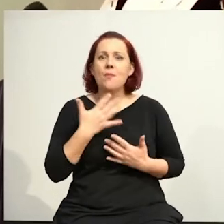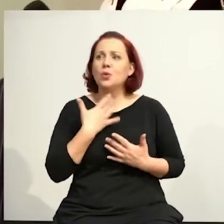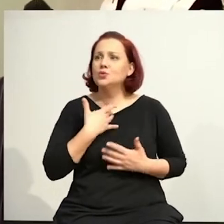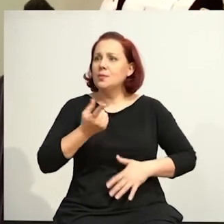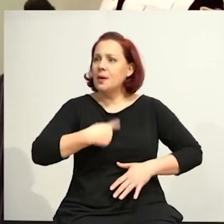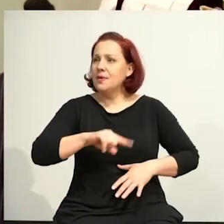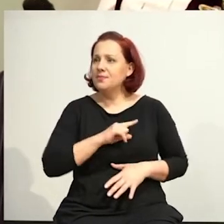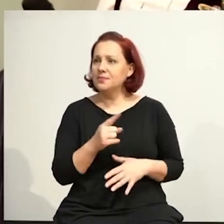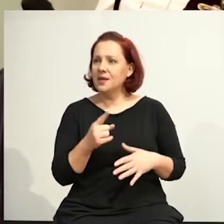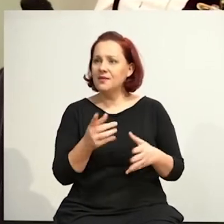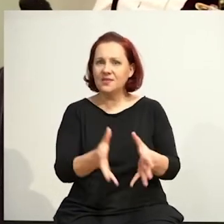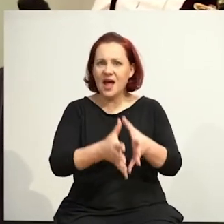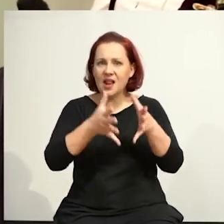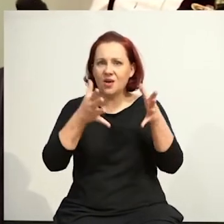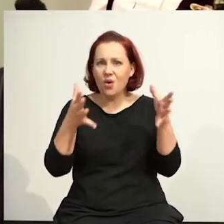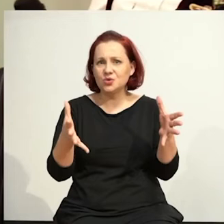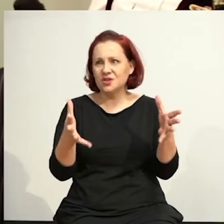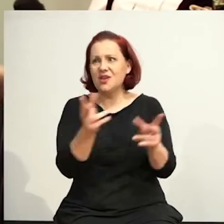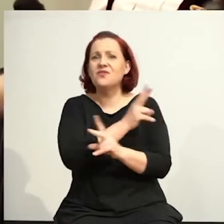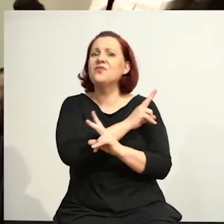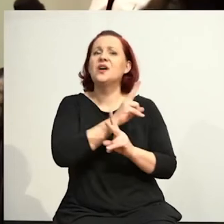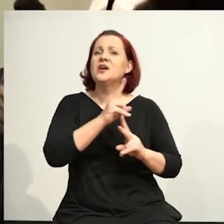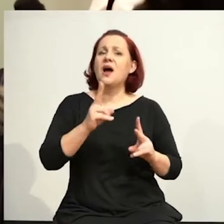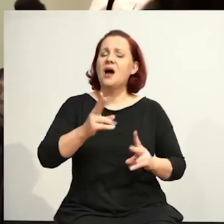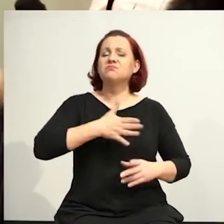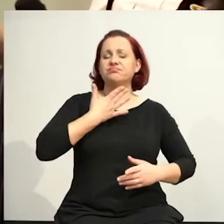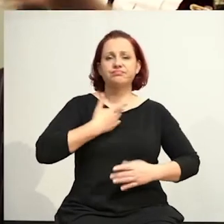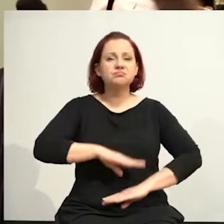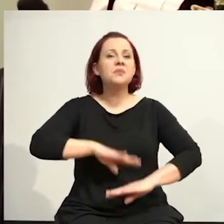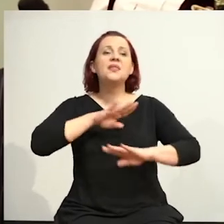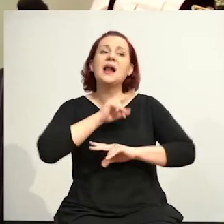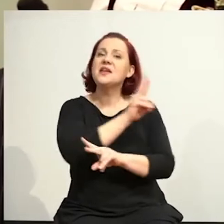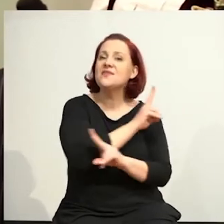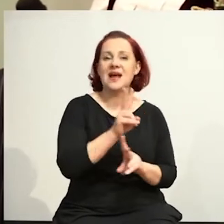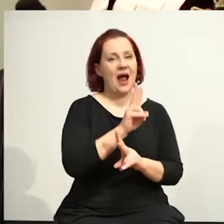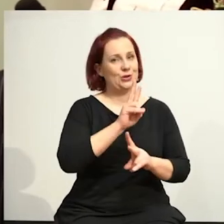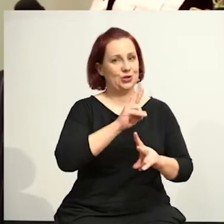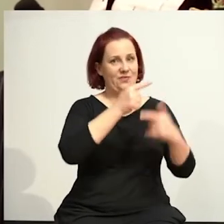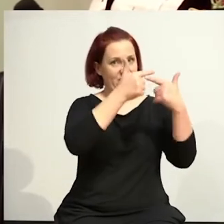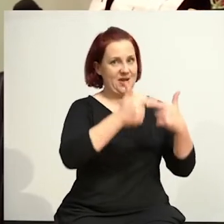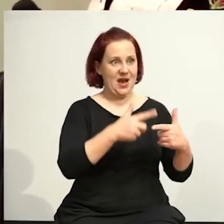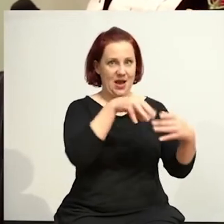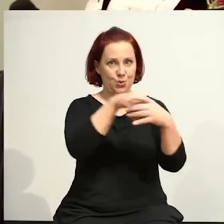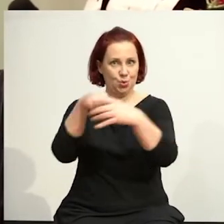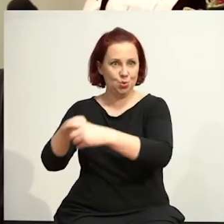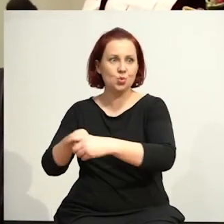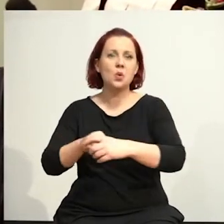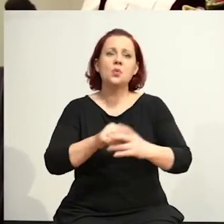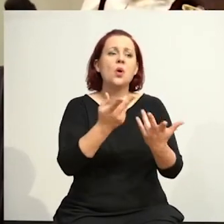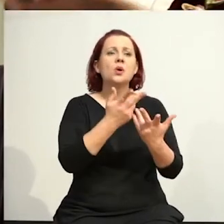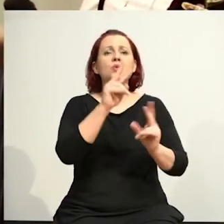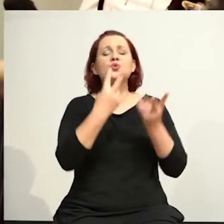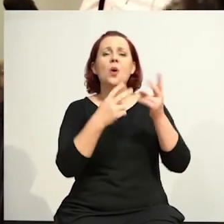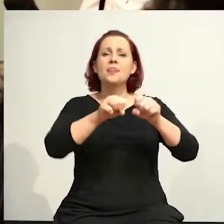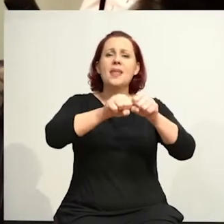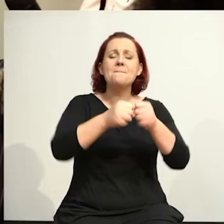mamy, nie we wszystkich wierszach Norwida, ale w tych najlepszych, bierze się właśnie z tego napięcia między